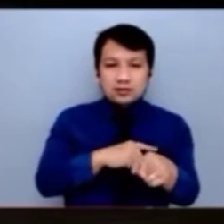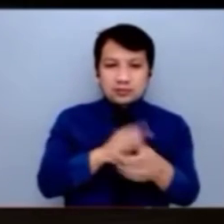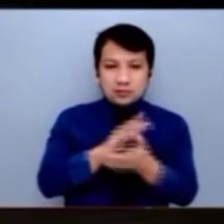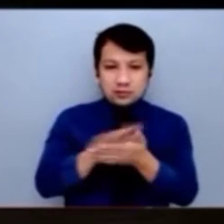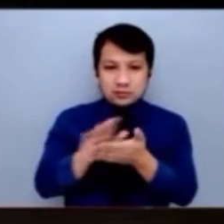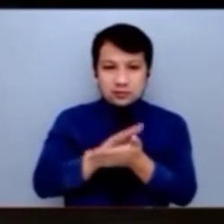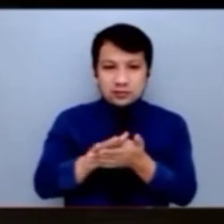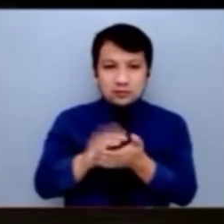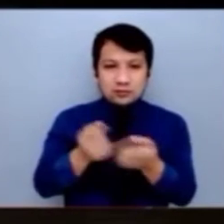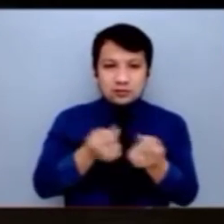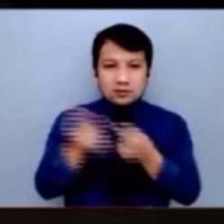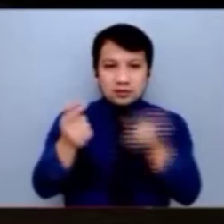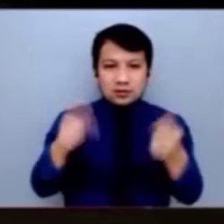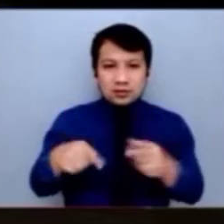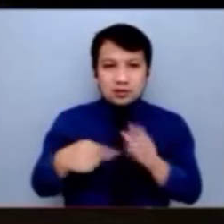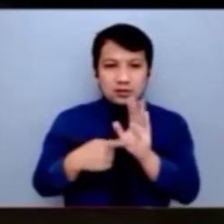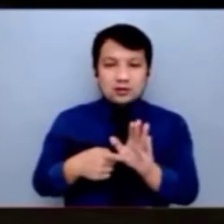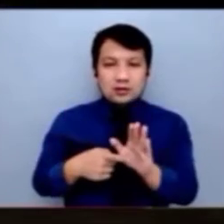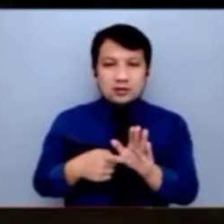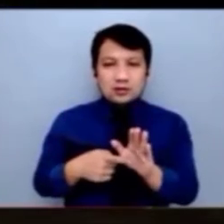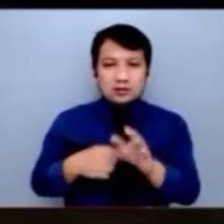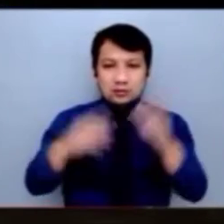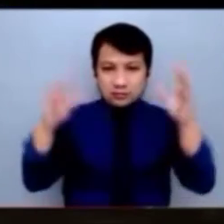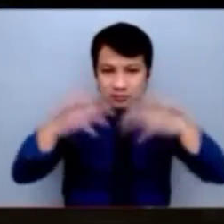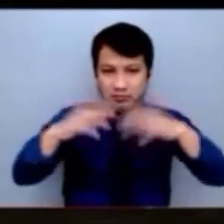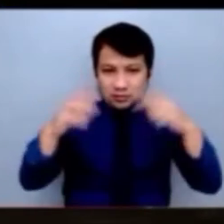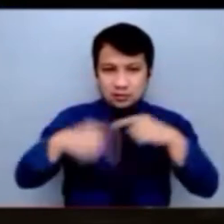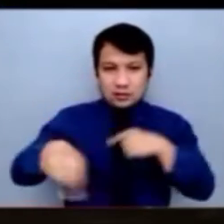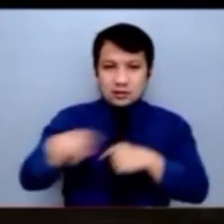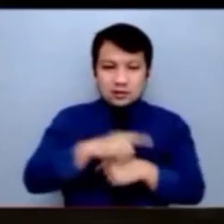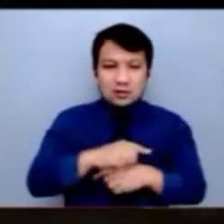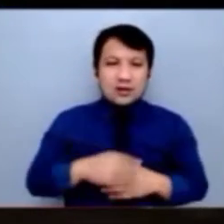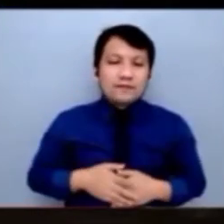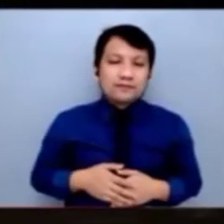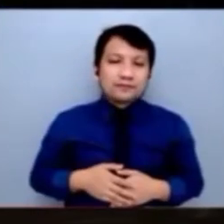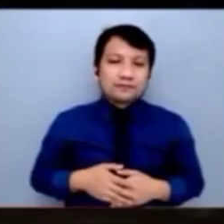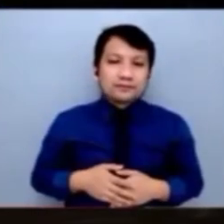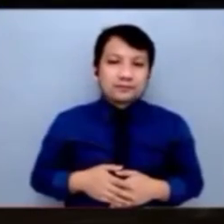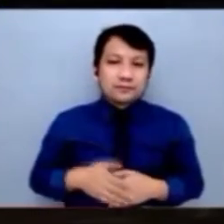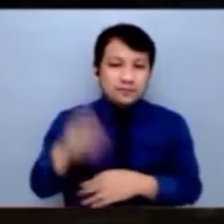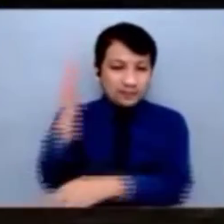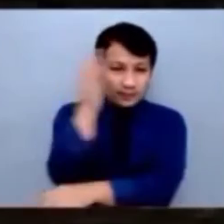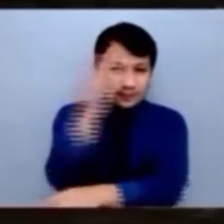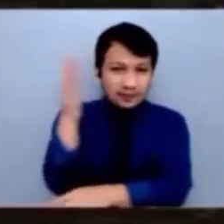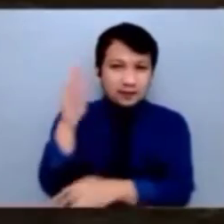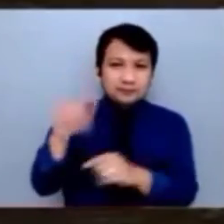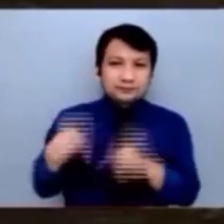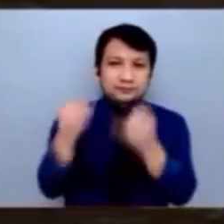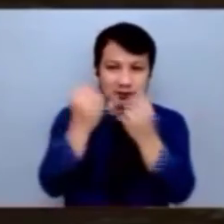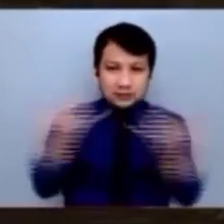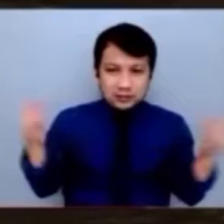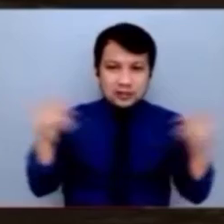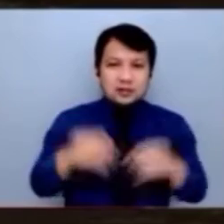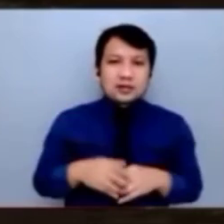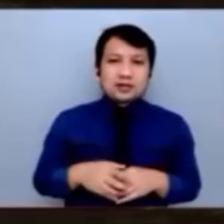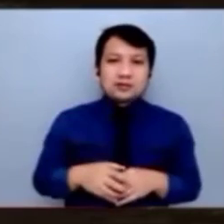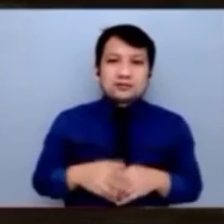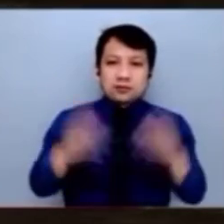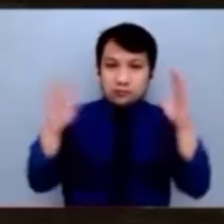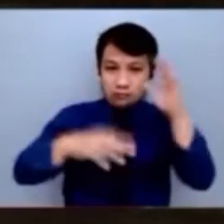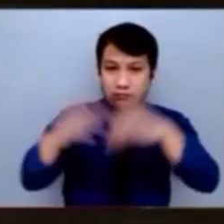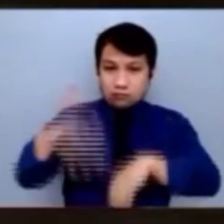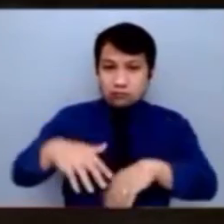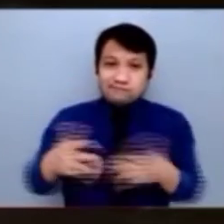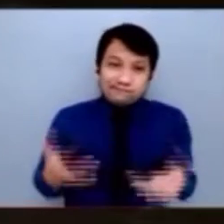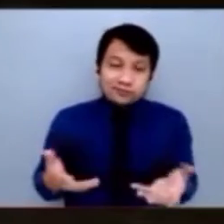pagtatanggal ng mga nakahambalang pa na mga puno, poste ng kuryente at iba pa mga debris dahil